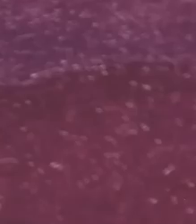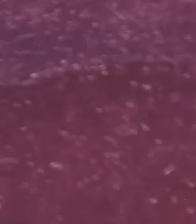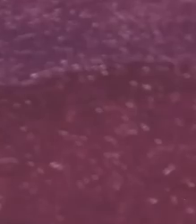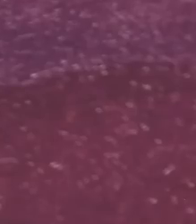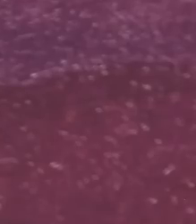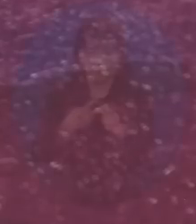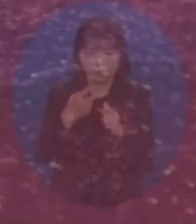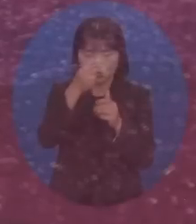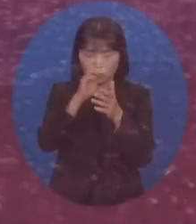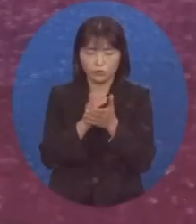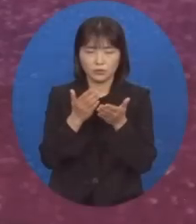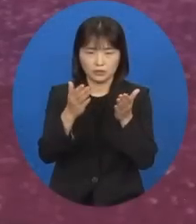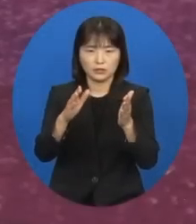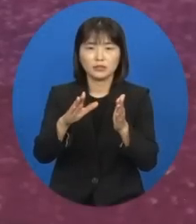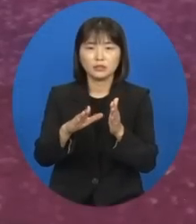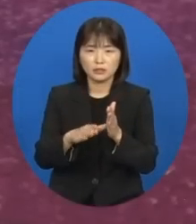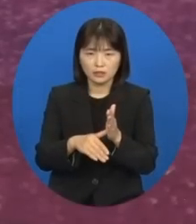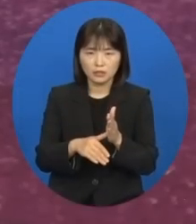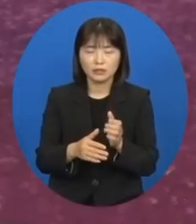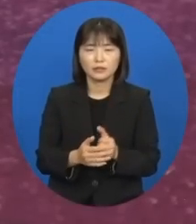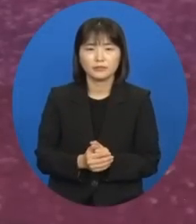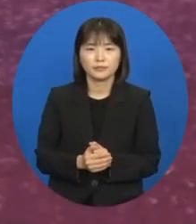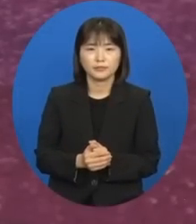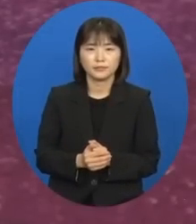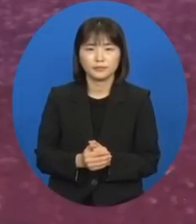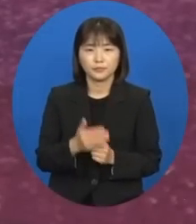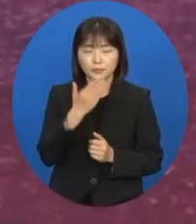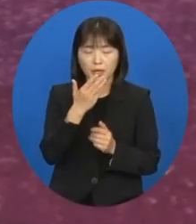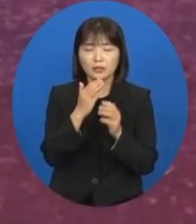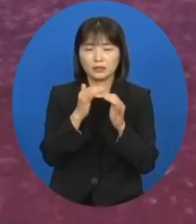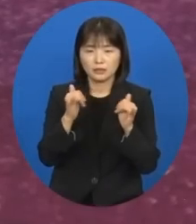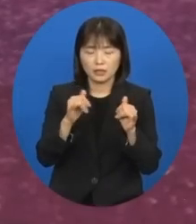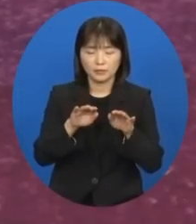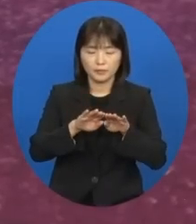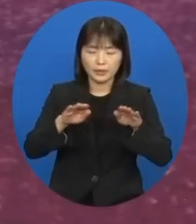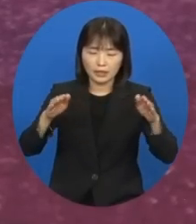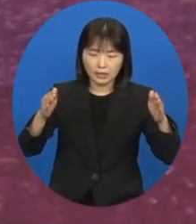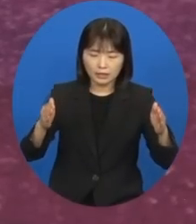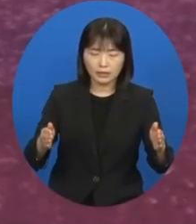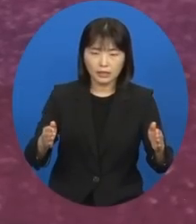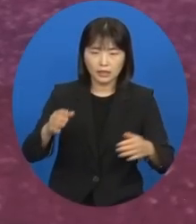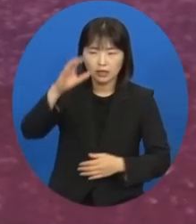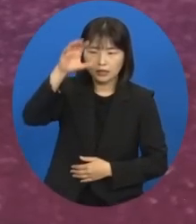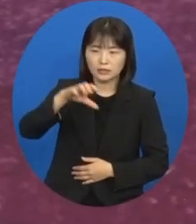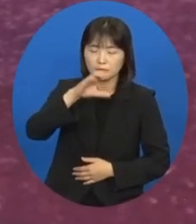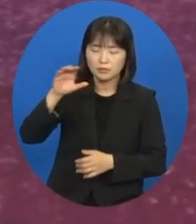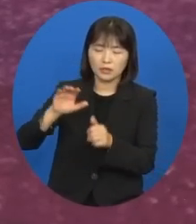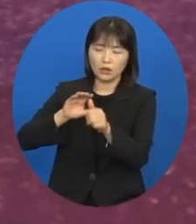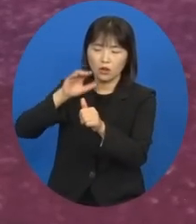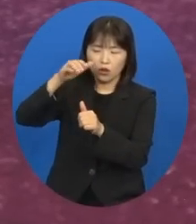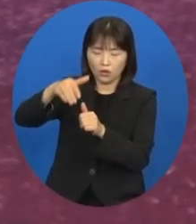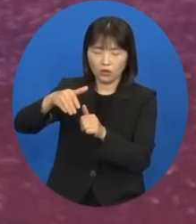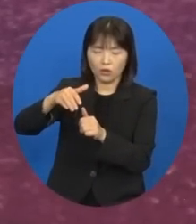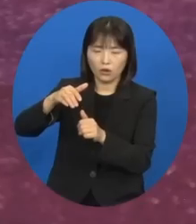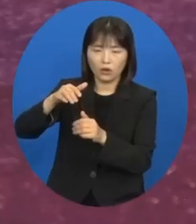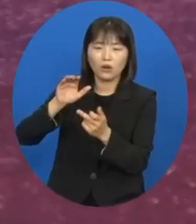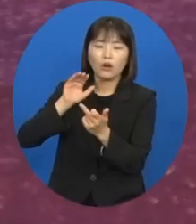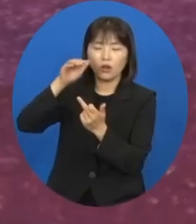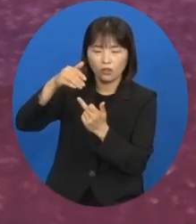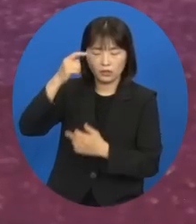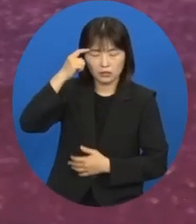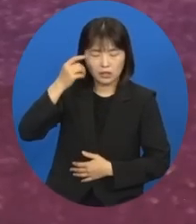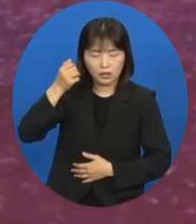두 번째로 기도하실 때 가능하신 분들은이 강단을 십자가 언덕으로 여기시고 올라오셔서 함께